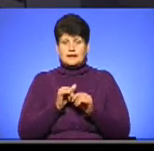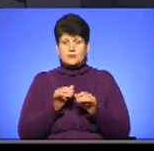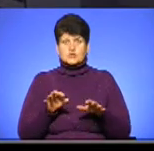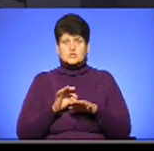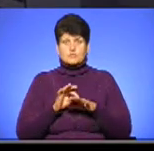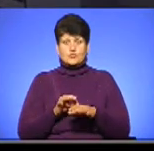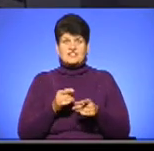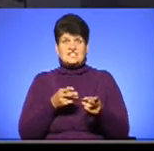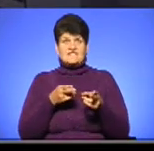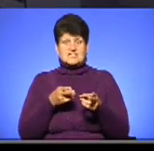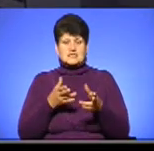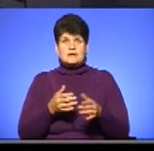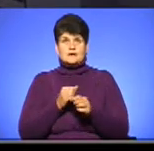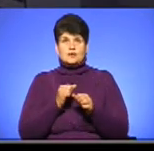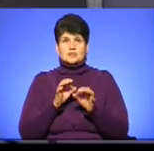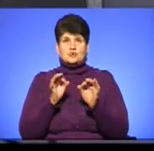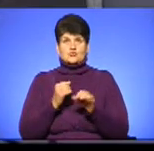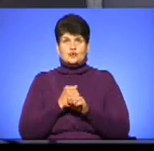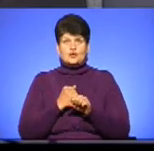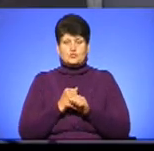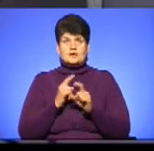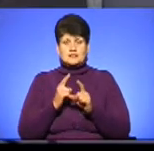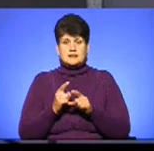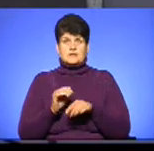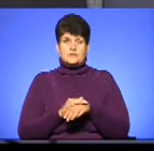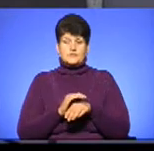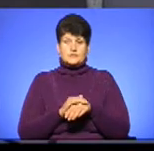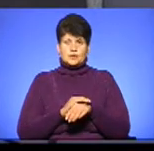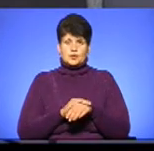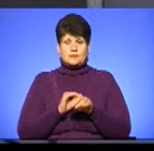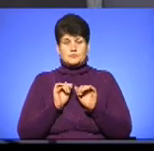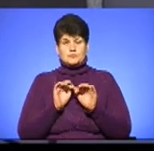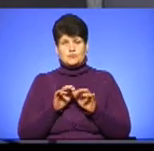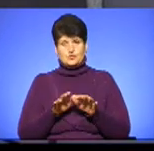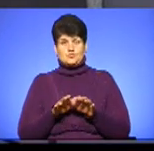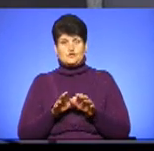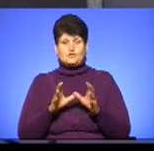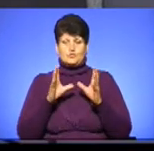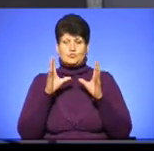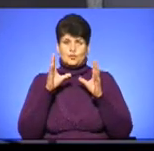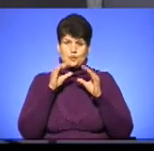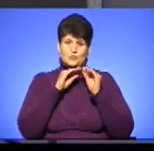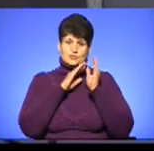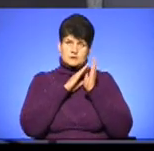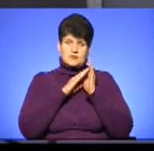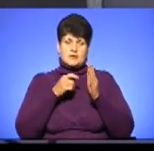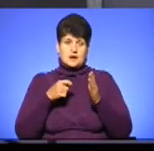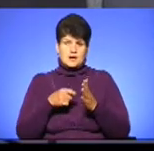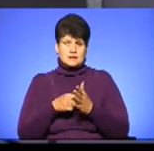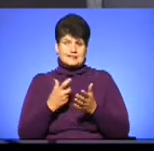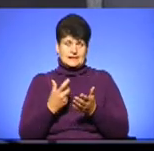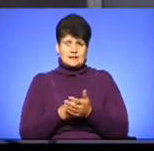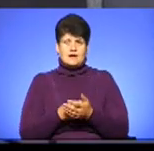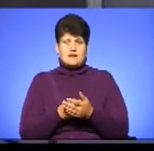проводити відстріл, не можна нічого робити, тільки гуманним способом усипляти, чумертвляти. От, а законними шляхами боротися